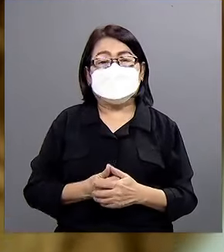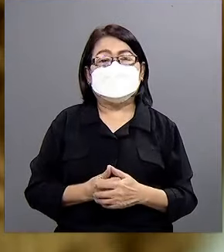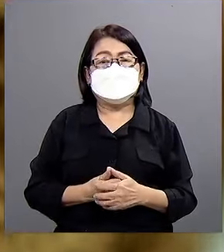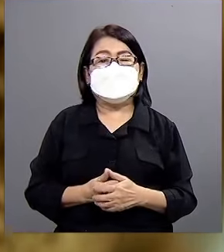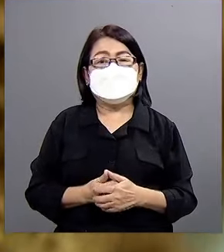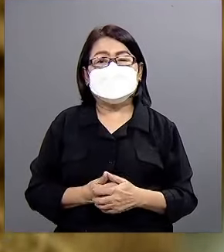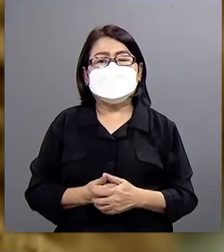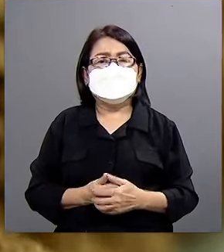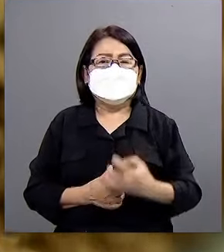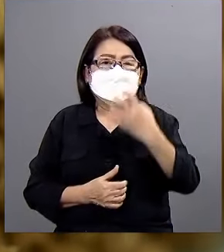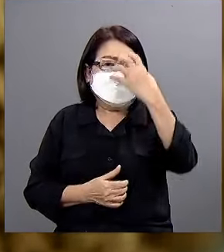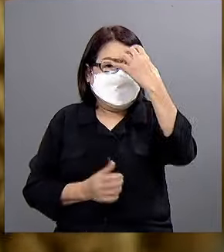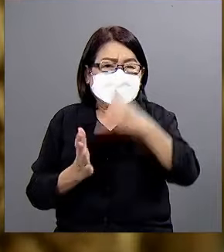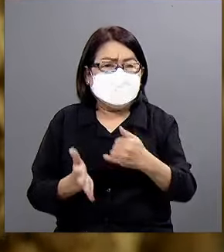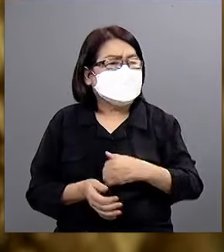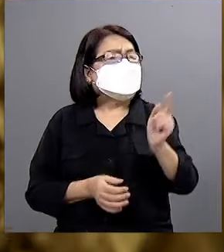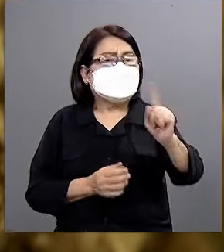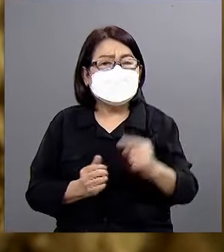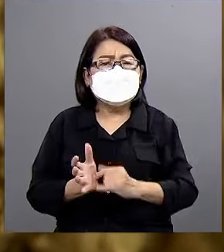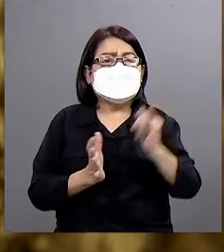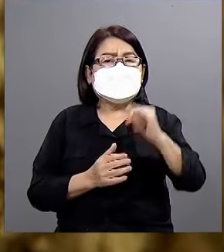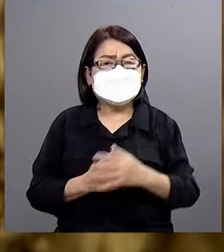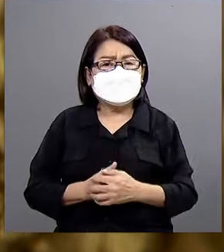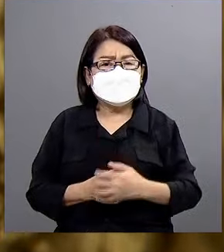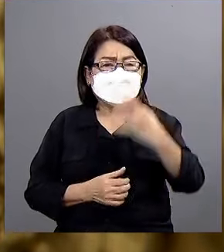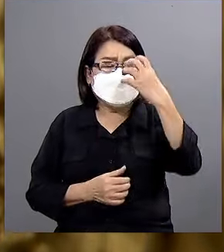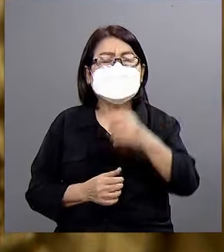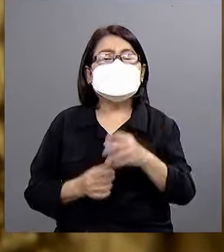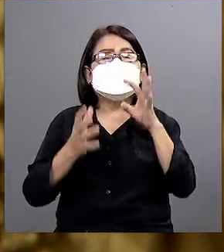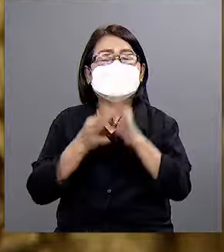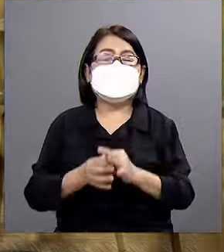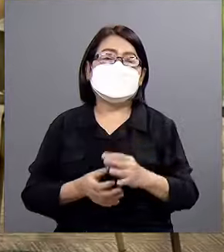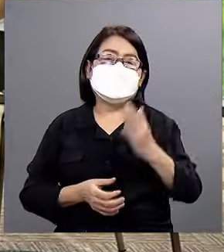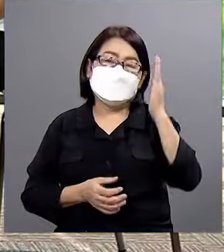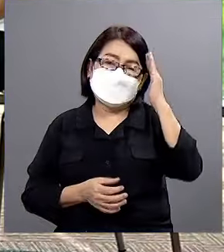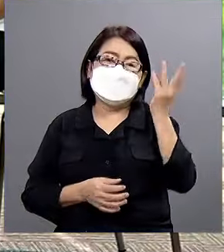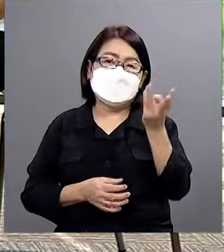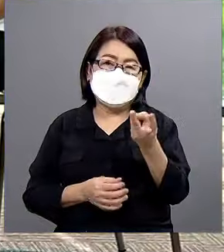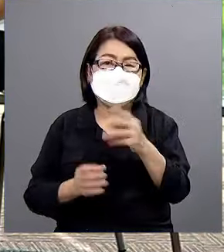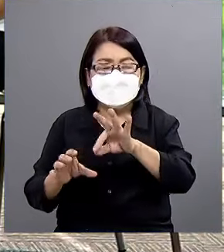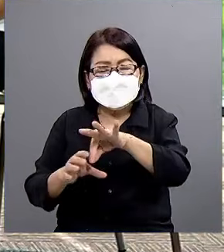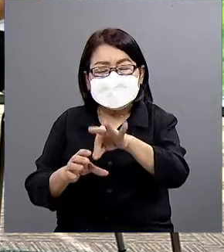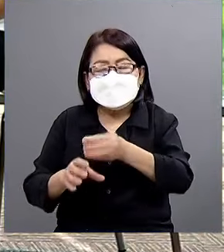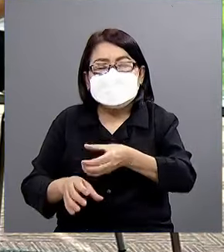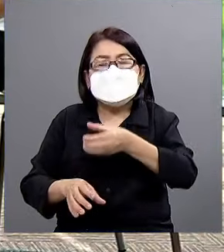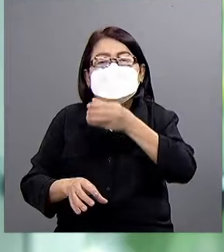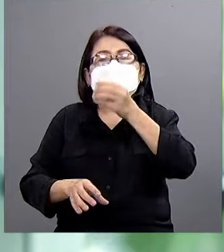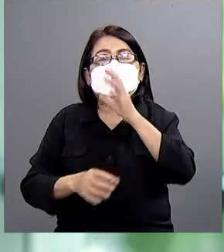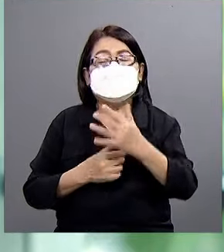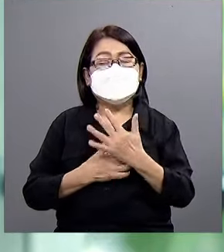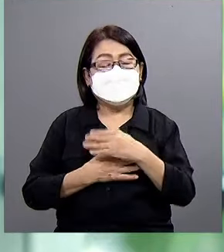ง่ายตัวนี้นะครับที่ใช้เกี่ยวกับเรื่องคนที่อ่อนเพลียนอนน้อยอินทรจักรเนี่ยจะช่วยทำให้ร่างกายเนี่ยส่งเลือดไปเลี้ยงที่สมองได้ดี